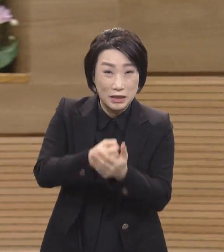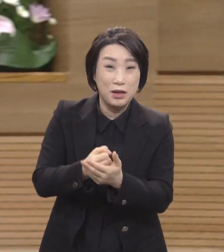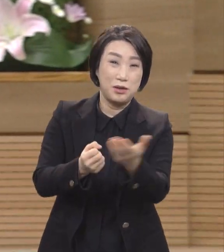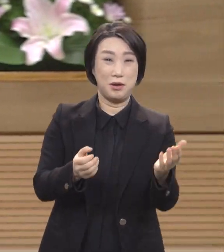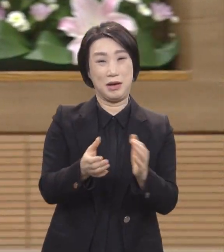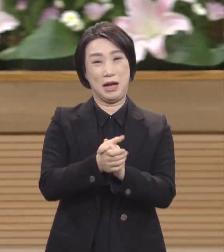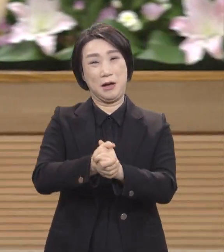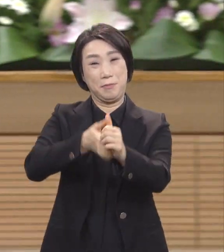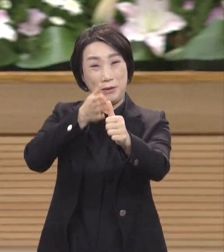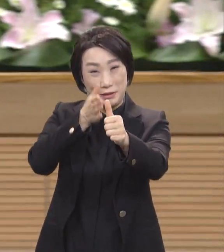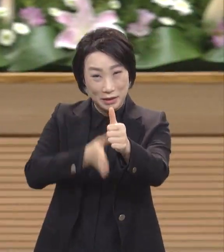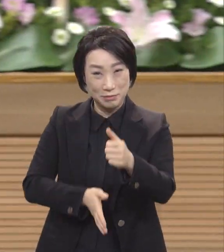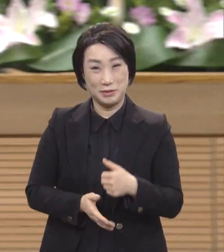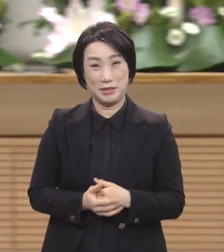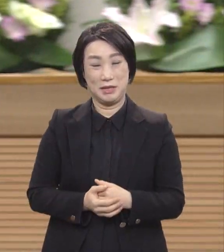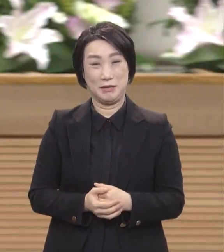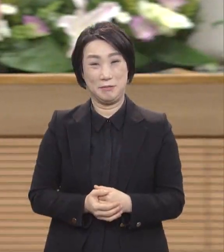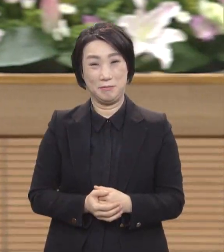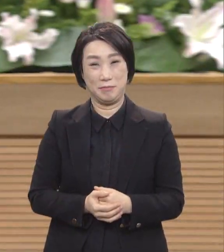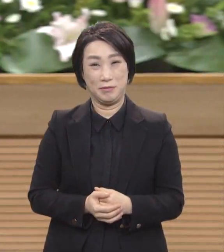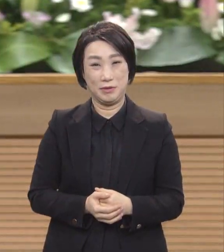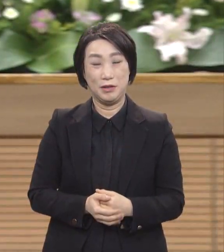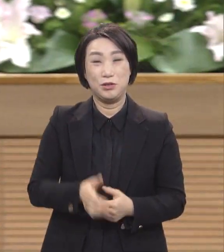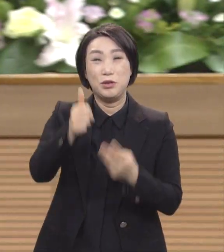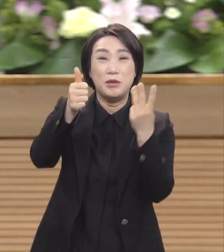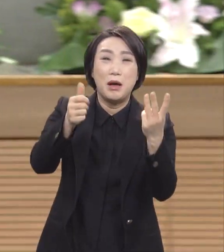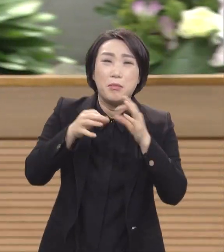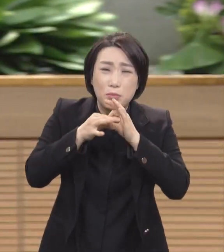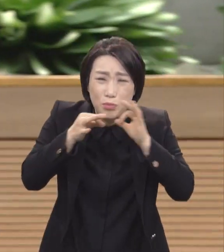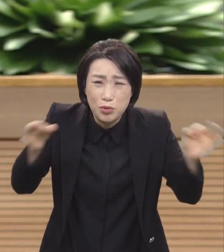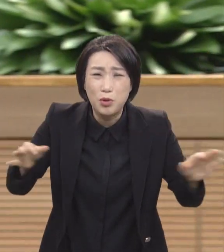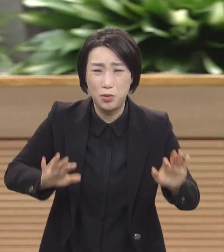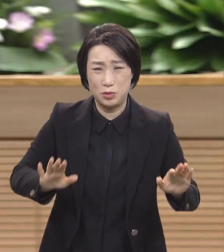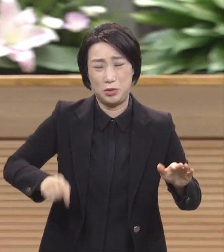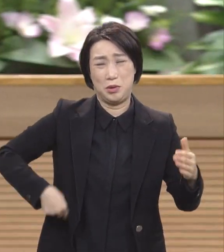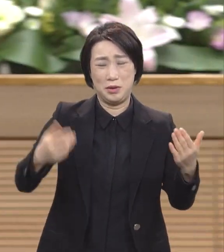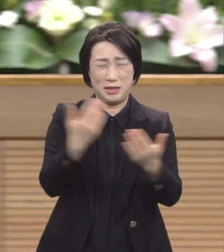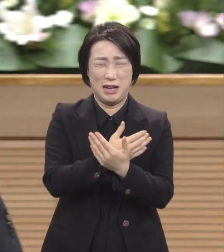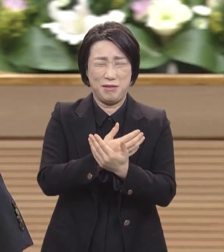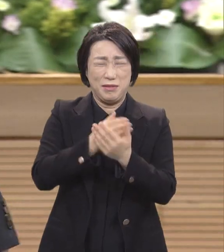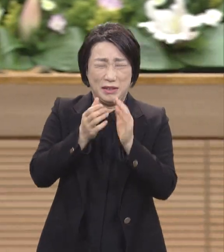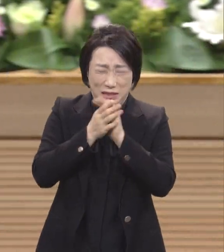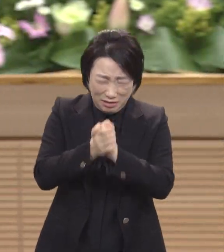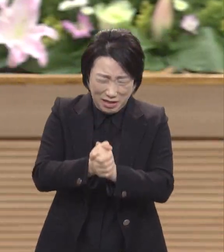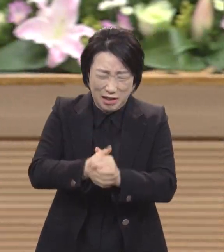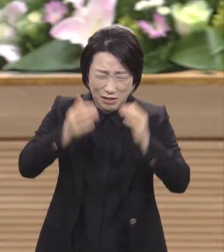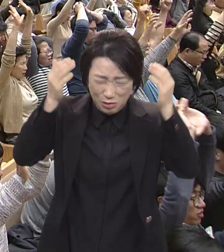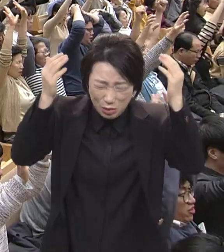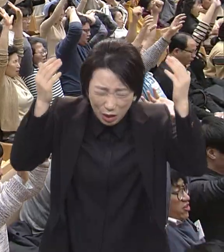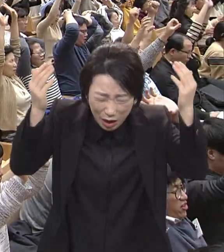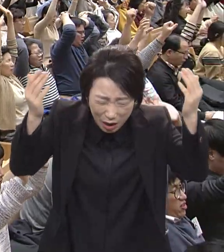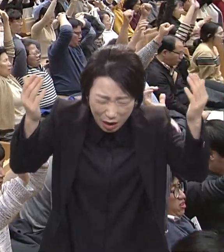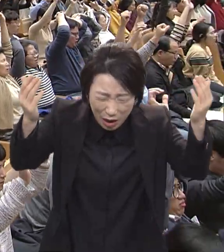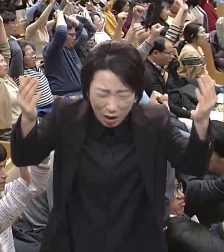작정하시면 아멘 합시다. 우리 주여 삼창하고 회개합니다. 주여